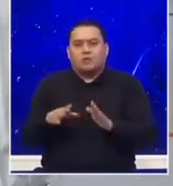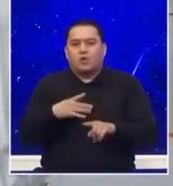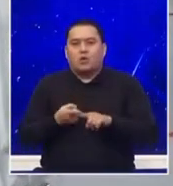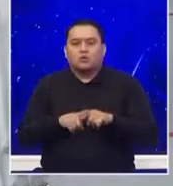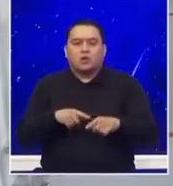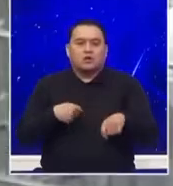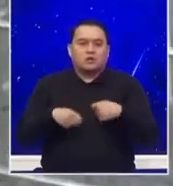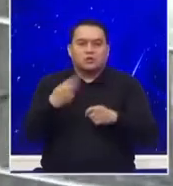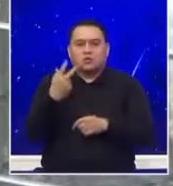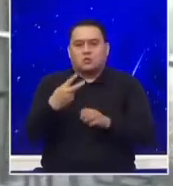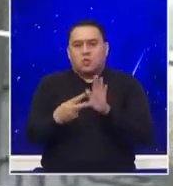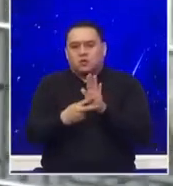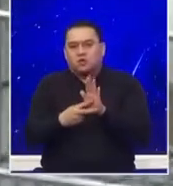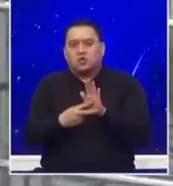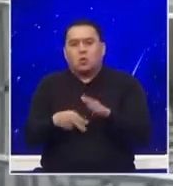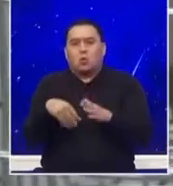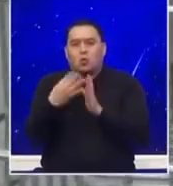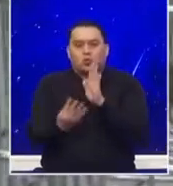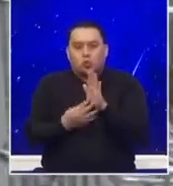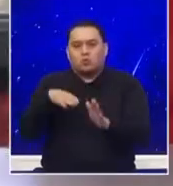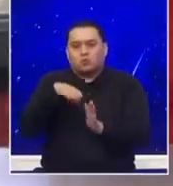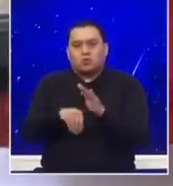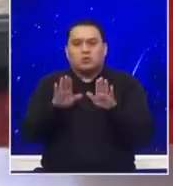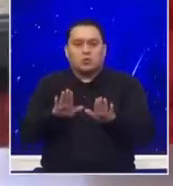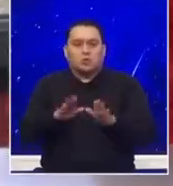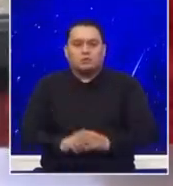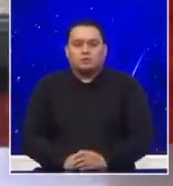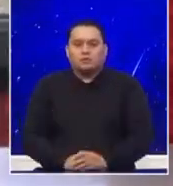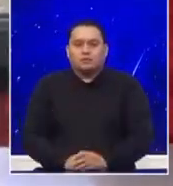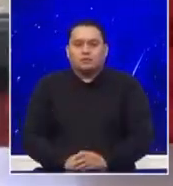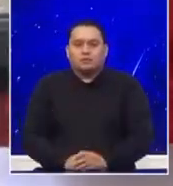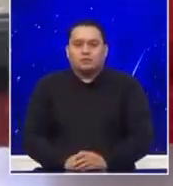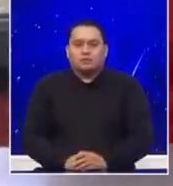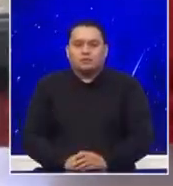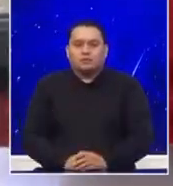азық-түлік өнімдерінің 27 түріне 19 ғана кіреді.